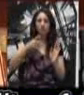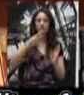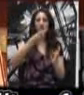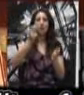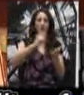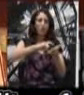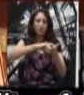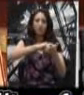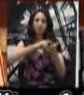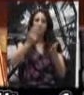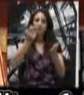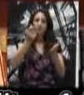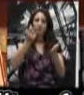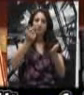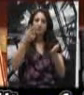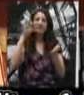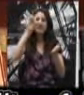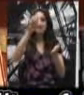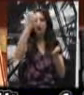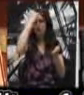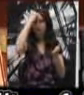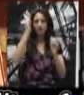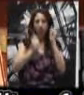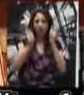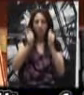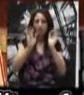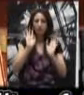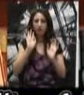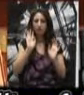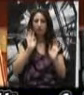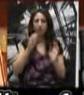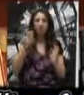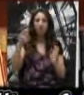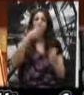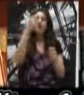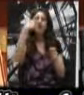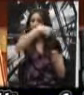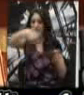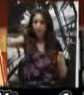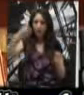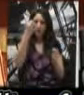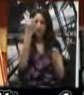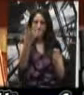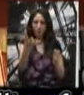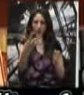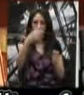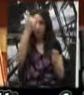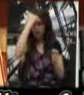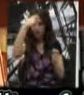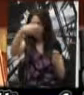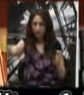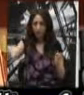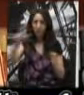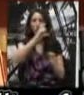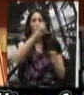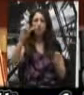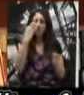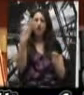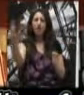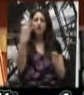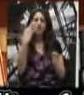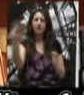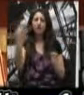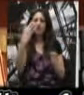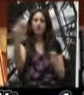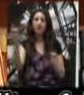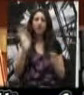ده، واداهم اللهم صل على حضرة، هي كانت ب90، فادوا له 45 اقساط كده كل شهر 3000 جنيه، ووقفوا قال